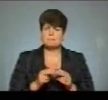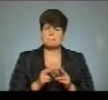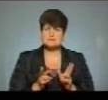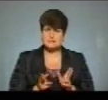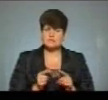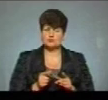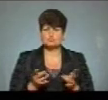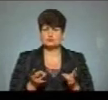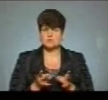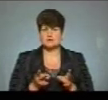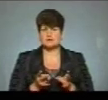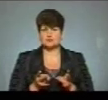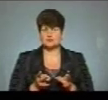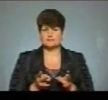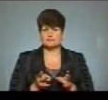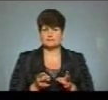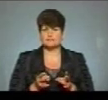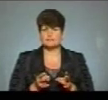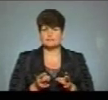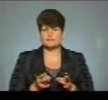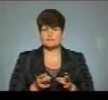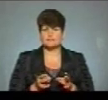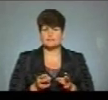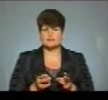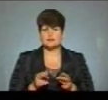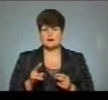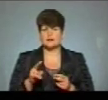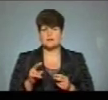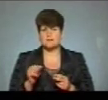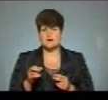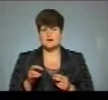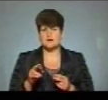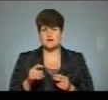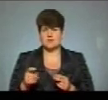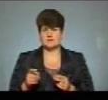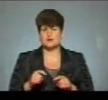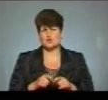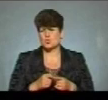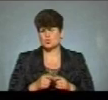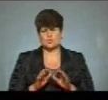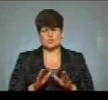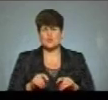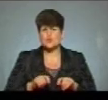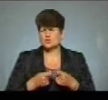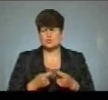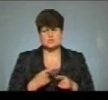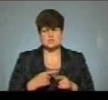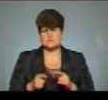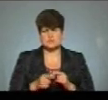погляд, потрібно відходити від традиційних, які на палях стоять, дуже швидко вони руйнуються. Ці понтоні,